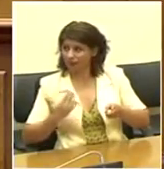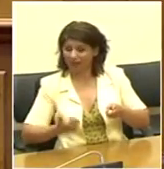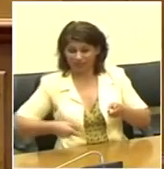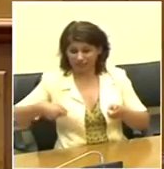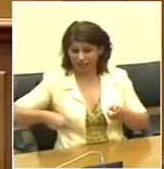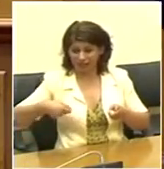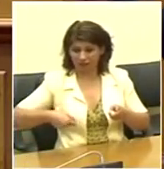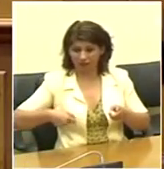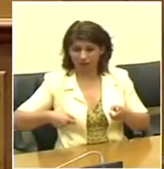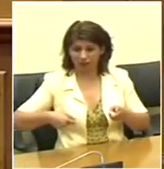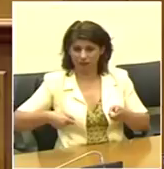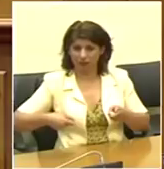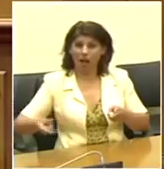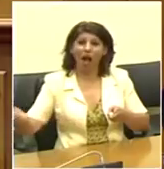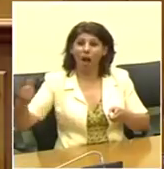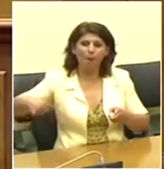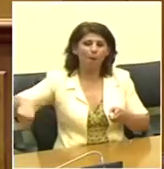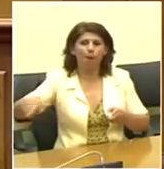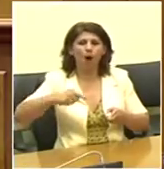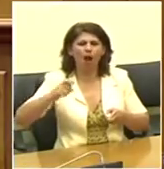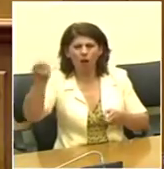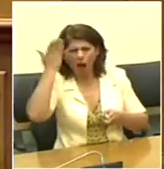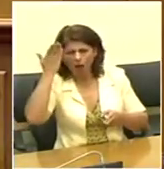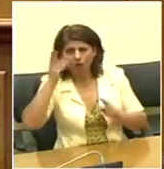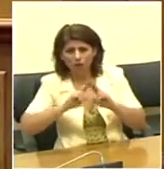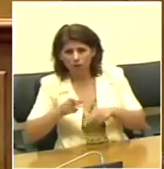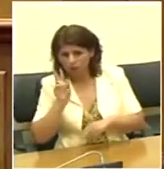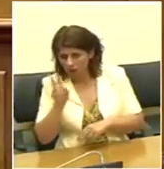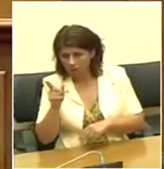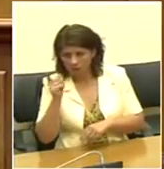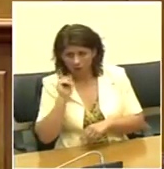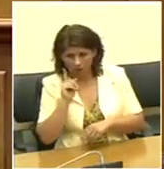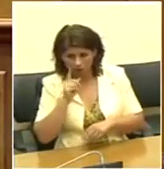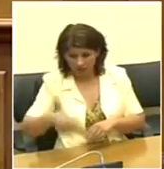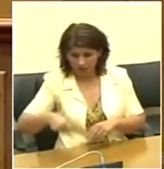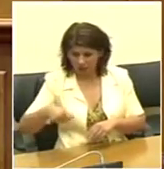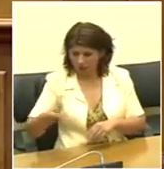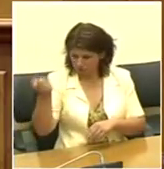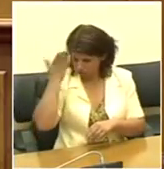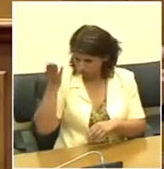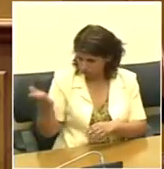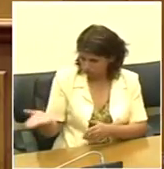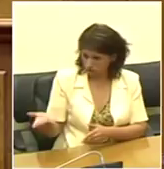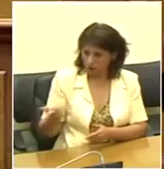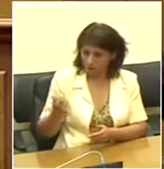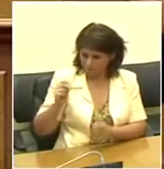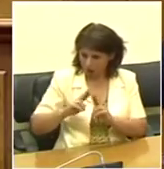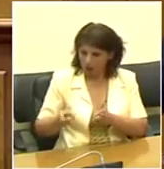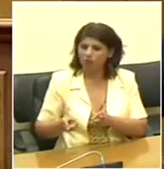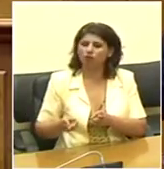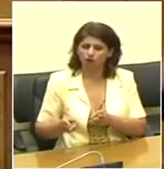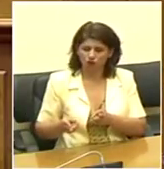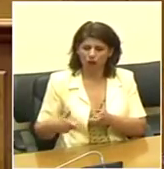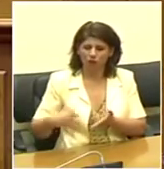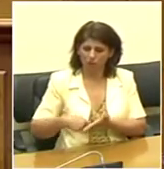τσάντες από άλλα ακριβά μαγαζιά. Οπότε τη βλέπουν αυτή την κυρία, έχει τις τσάντες από τα ακριβά μαγαζιά, τούτη εδώ θα